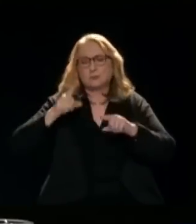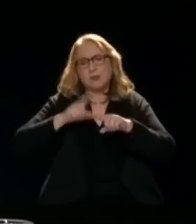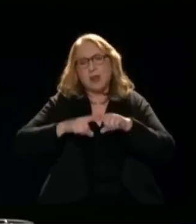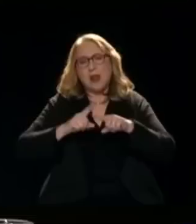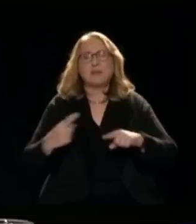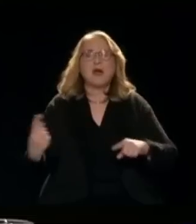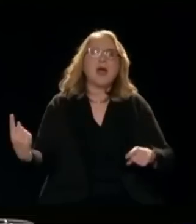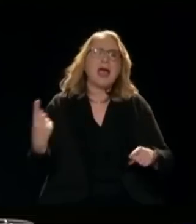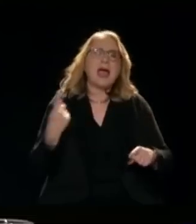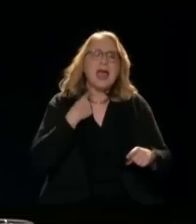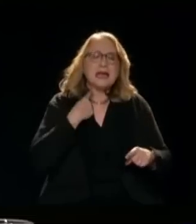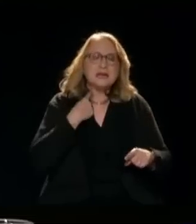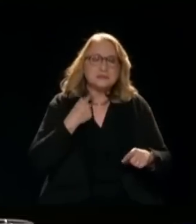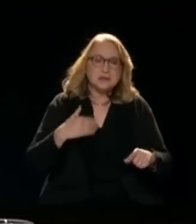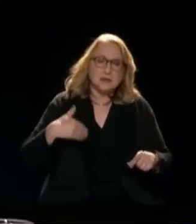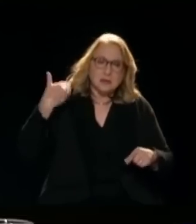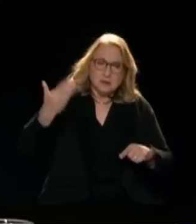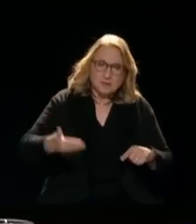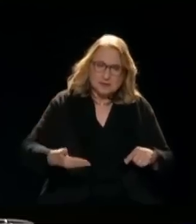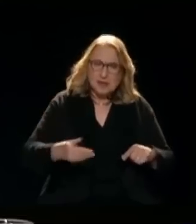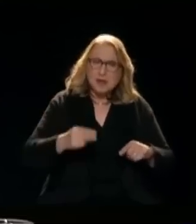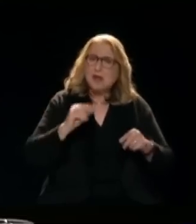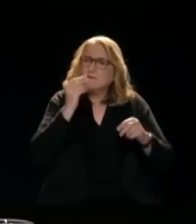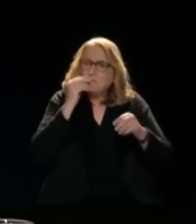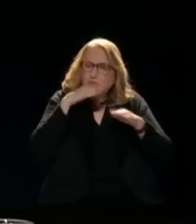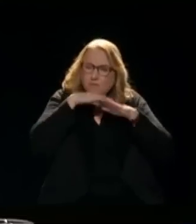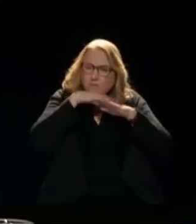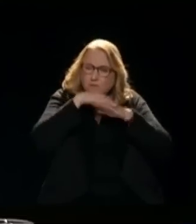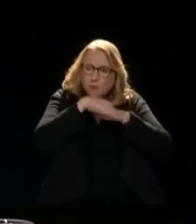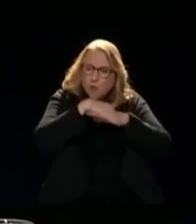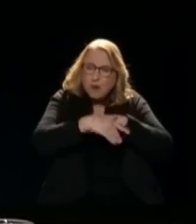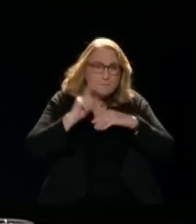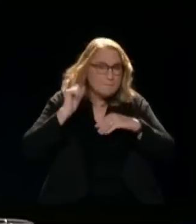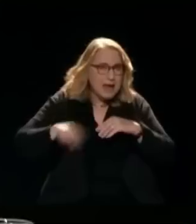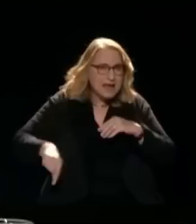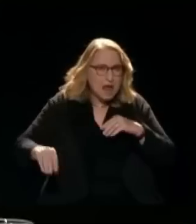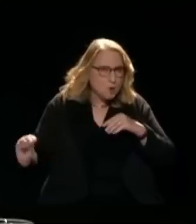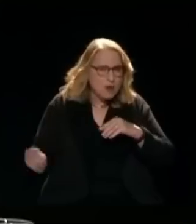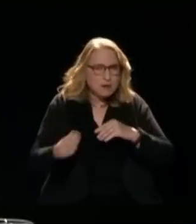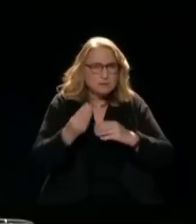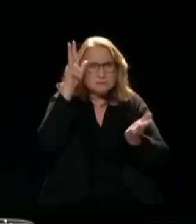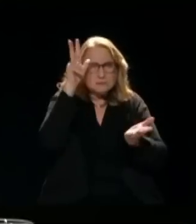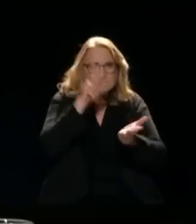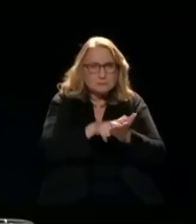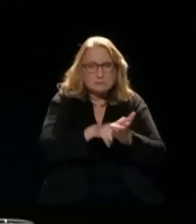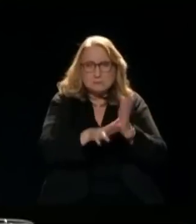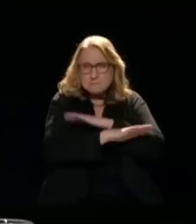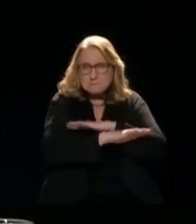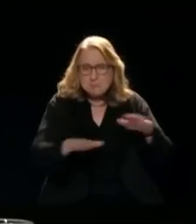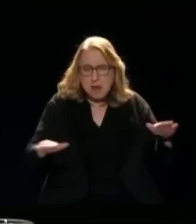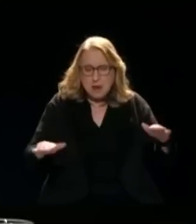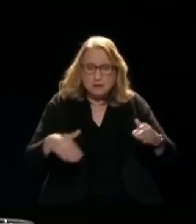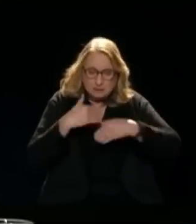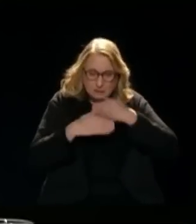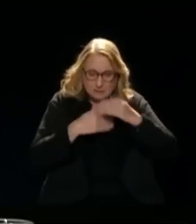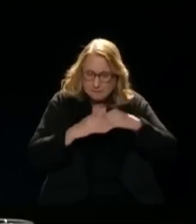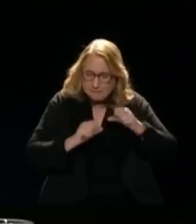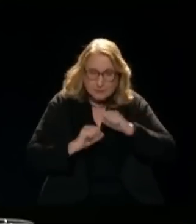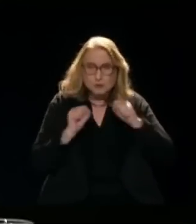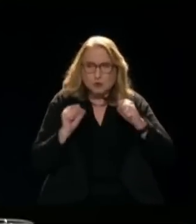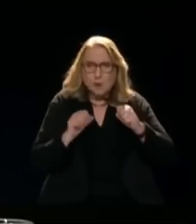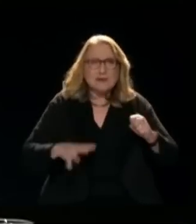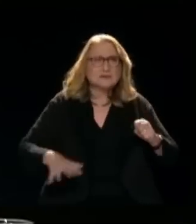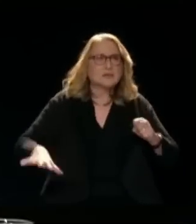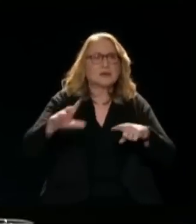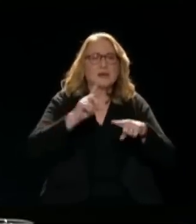αυτό που περάσανε από τη Βουλή νύχτα και με παράνομο τρόπο, με βάση το Σύνταγμα, πάντα. Λοιπόν,